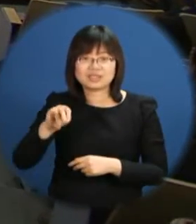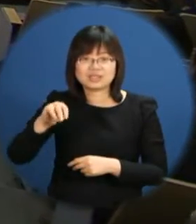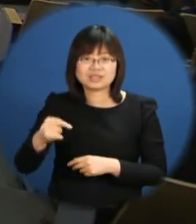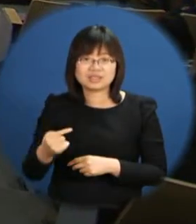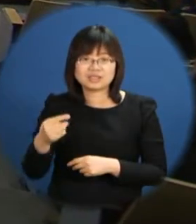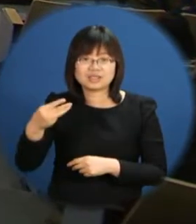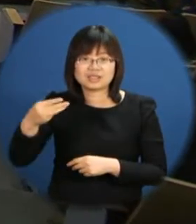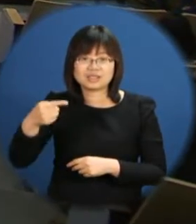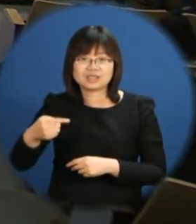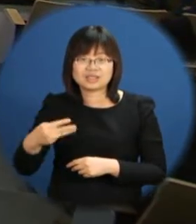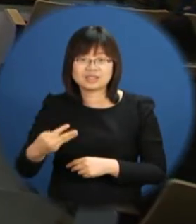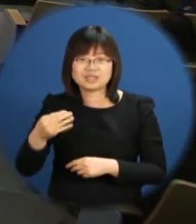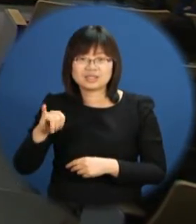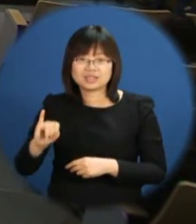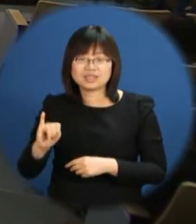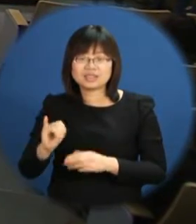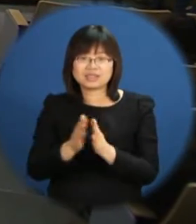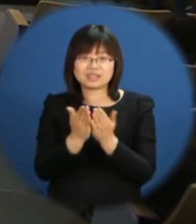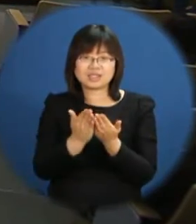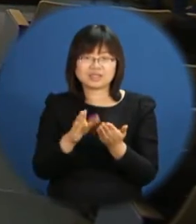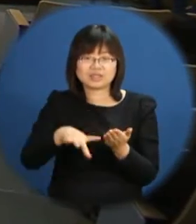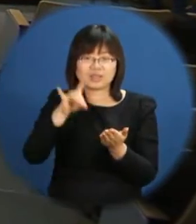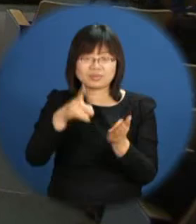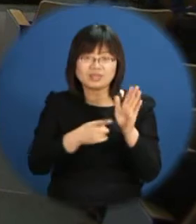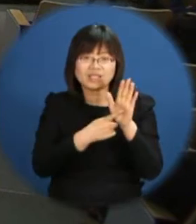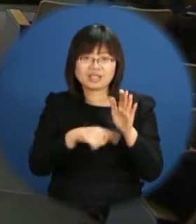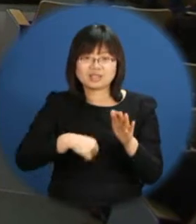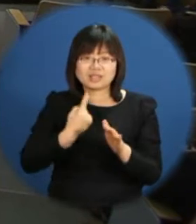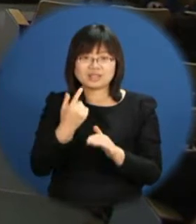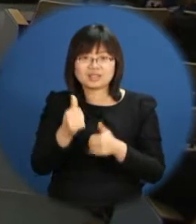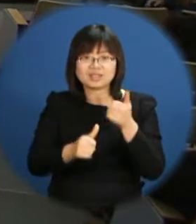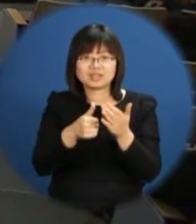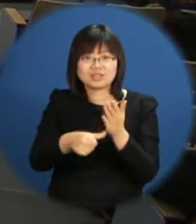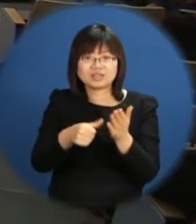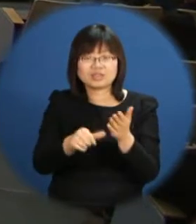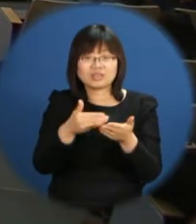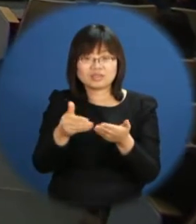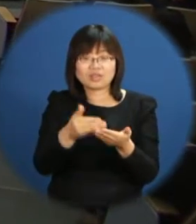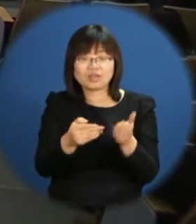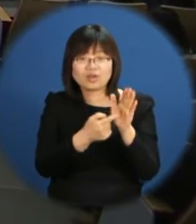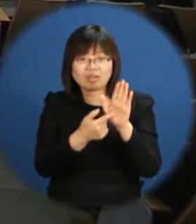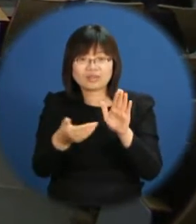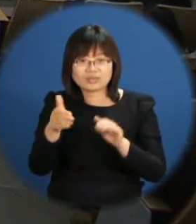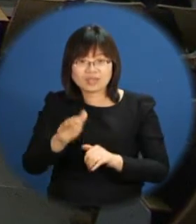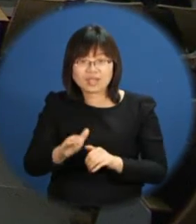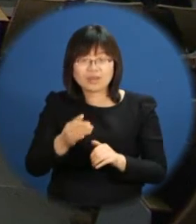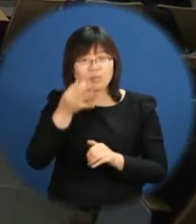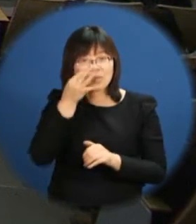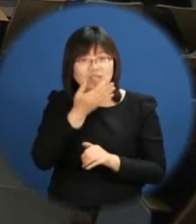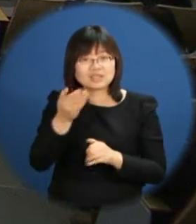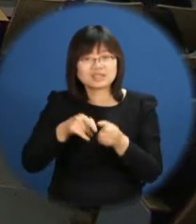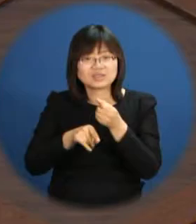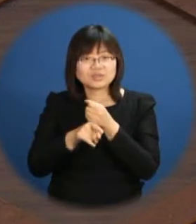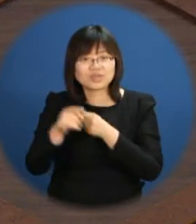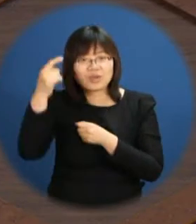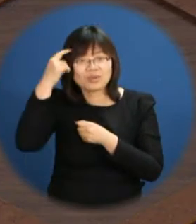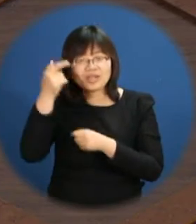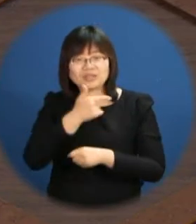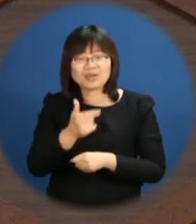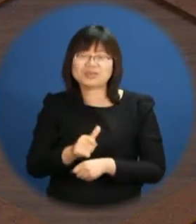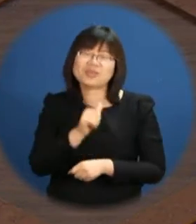책에만 맨 앞장에 나온 자기의 실험 기구를 그려 놓은 건데요 제가 이걸 보여드리는 이유는 너무나